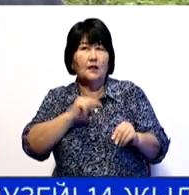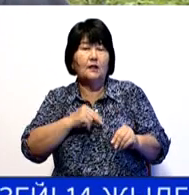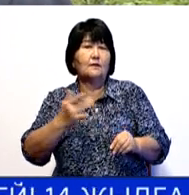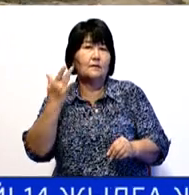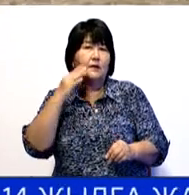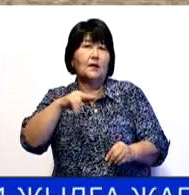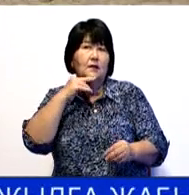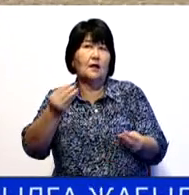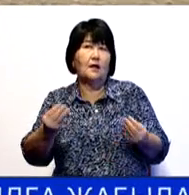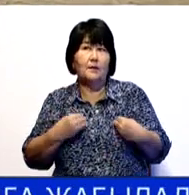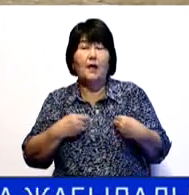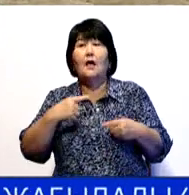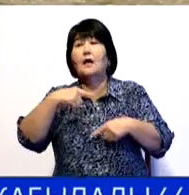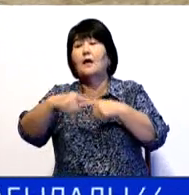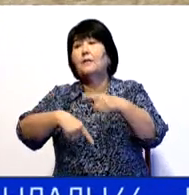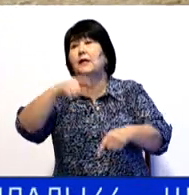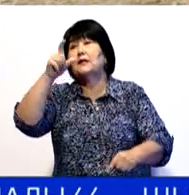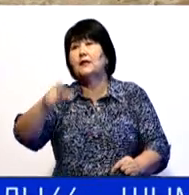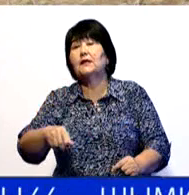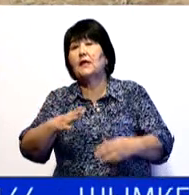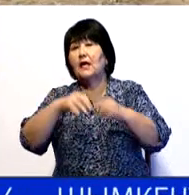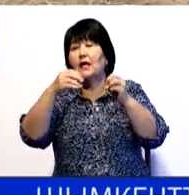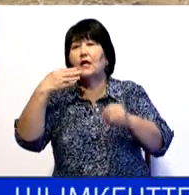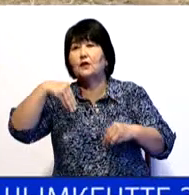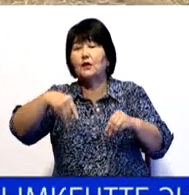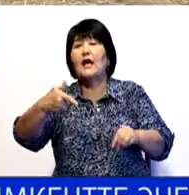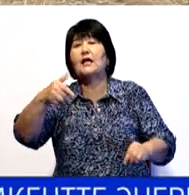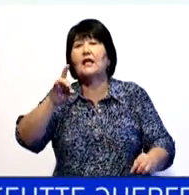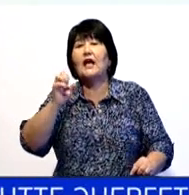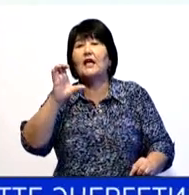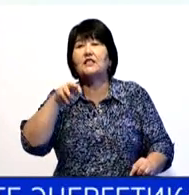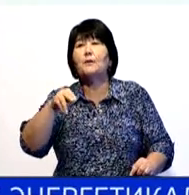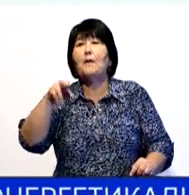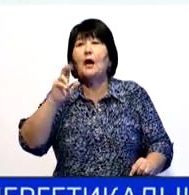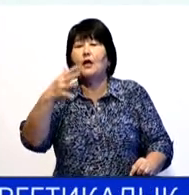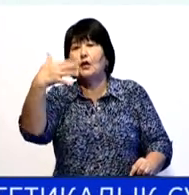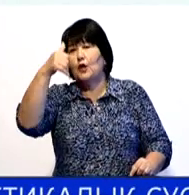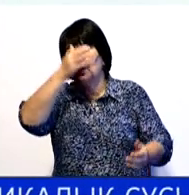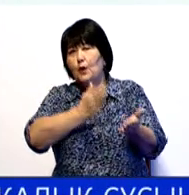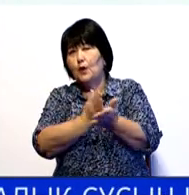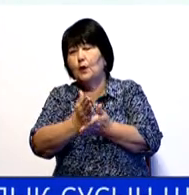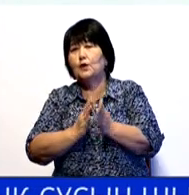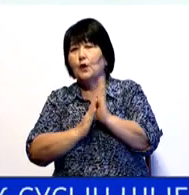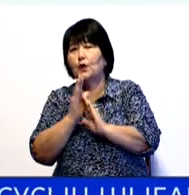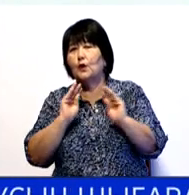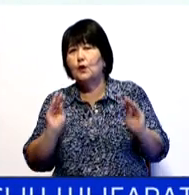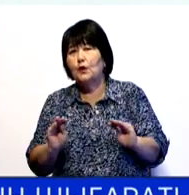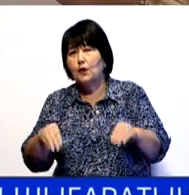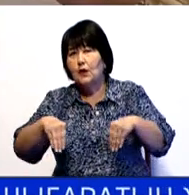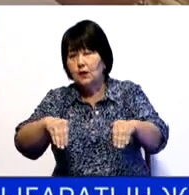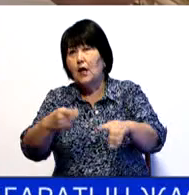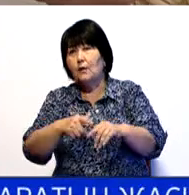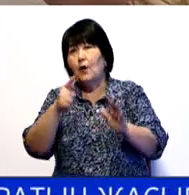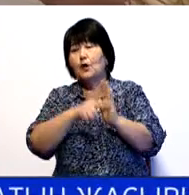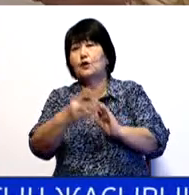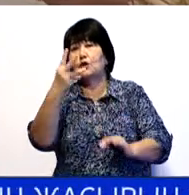елеусіз қалдырмайды. Біздің келесі кейіпкеріміз кәсіби көршісі Герасим Пак. Ол 50 жылдан бері сыр салсын баптаумен айналысып келеді. Биыл